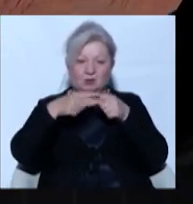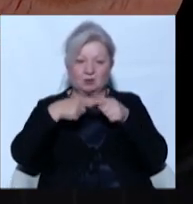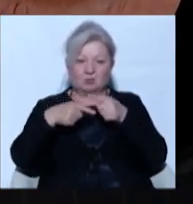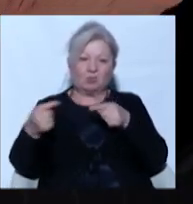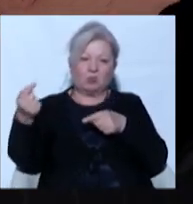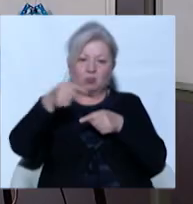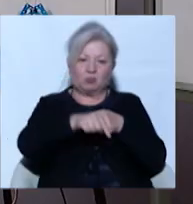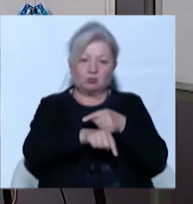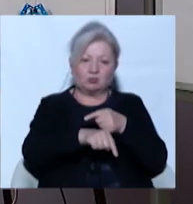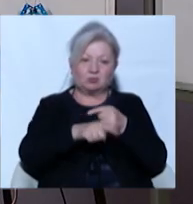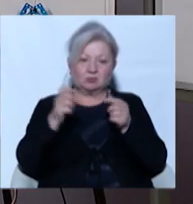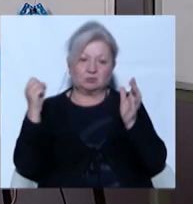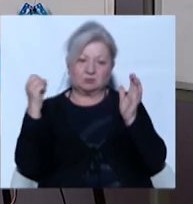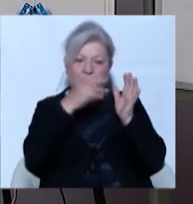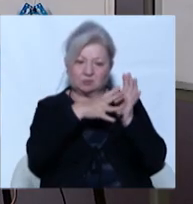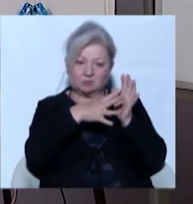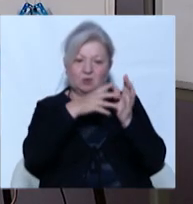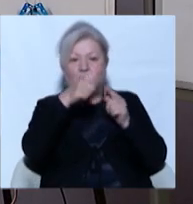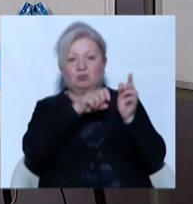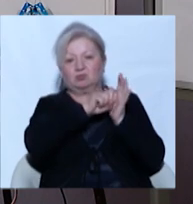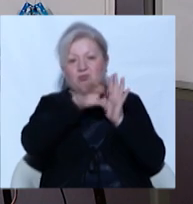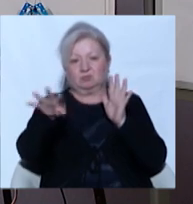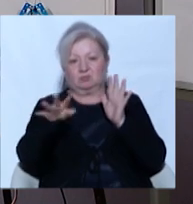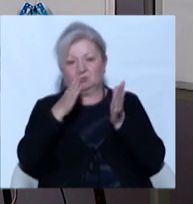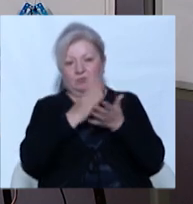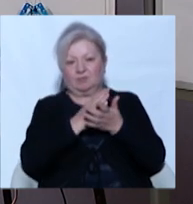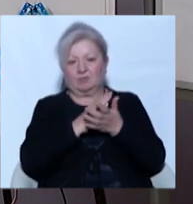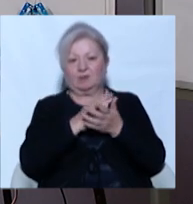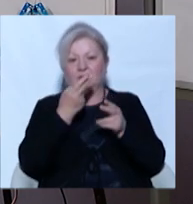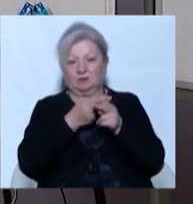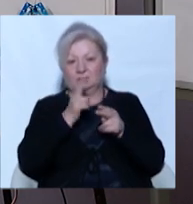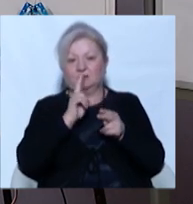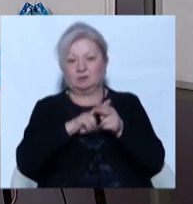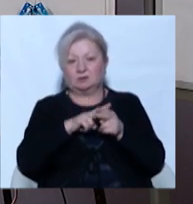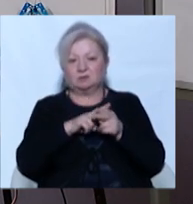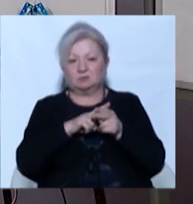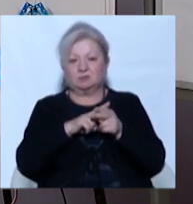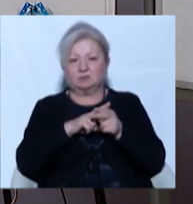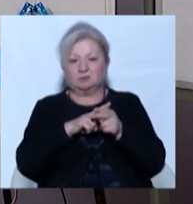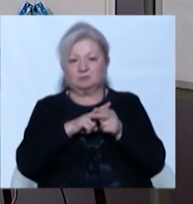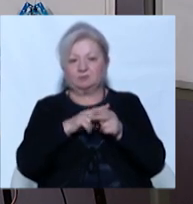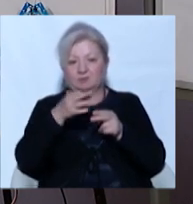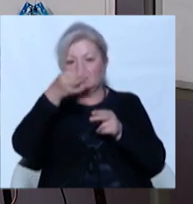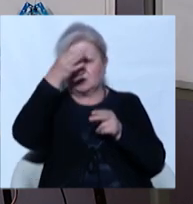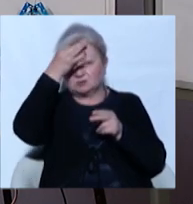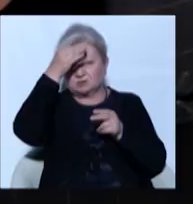ეს სხივები, მაგრამ რობოტი ამას ხედავს. არეკვლილი სხივი უბრუნდება